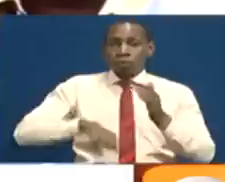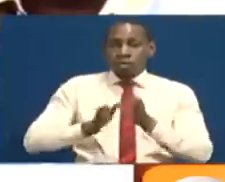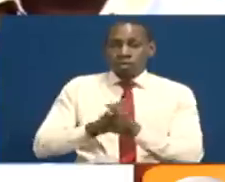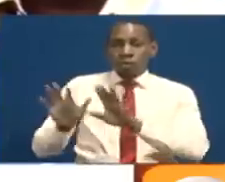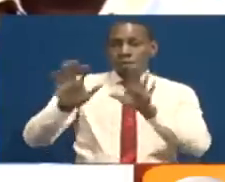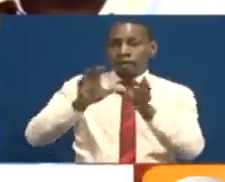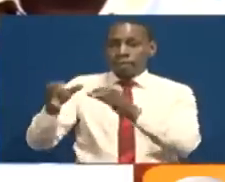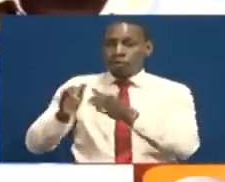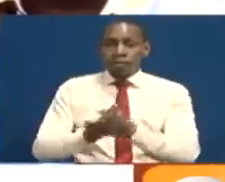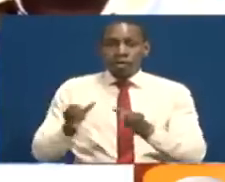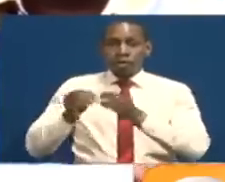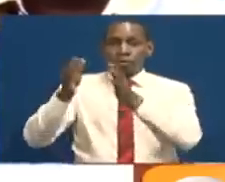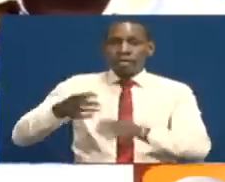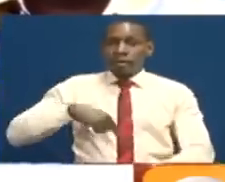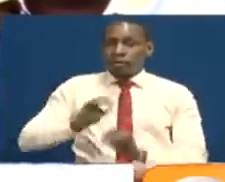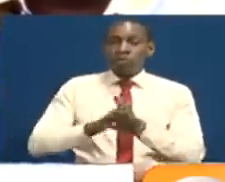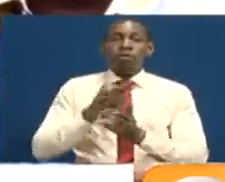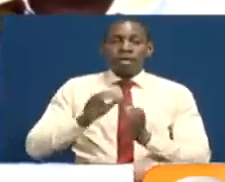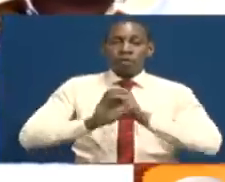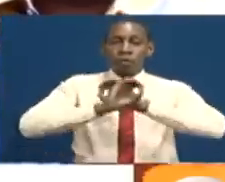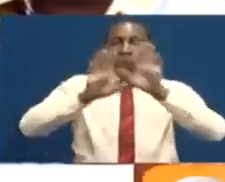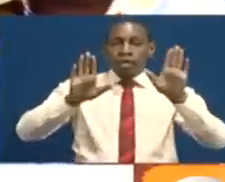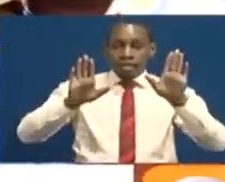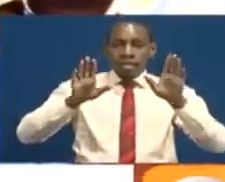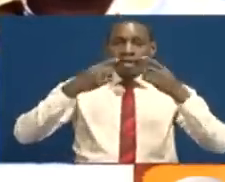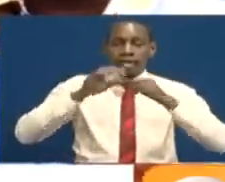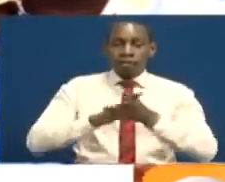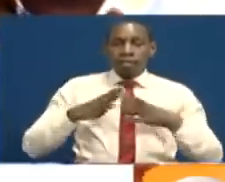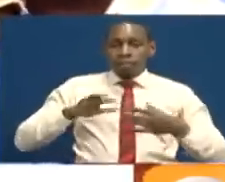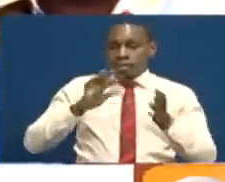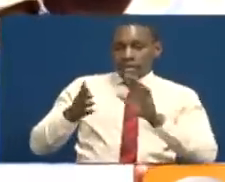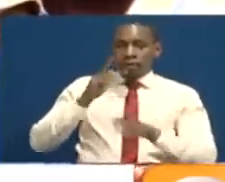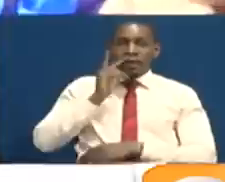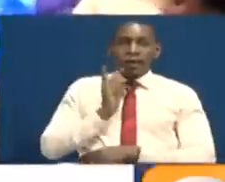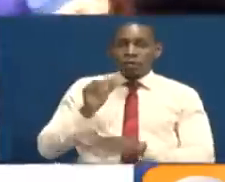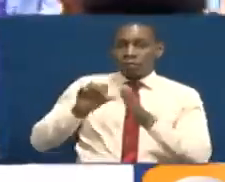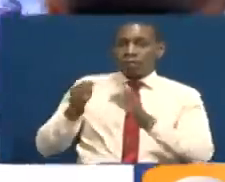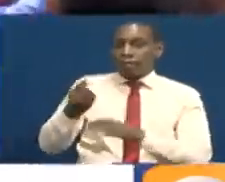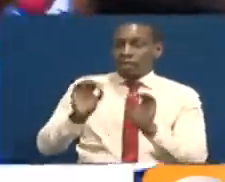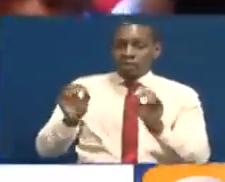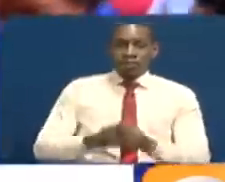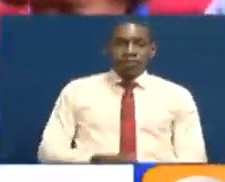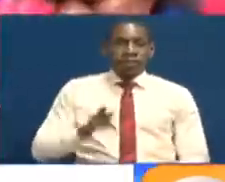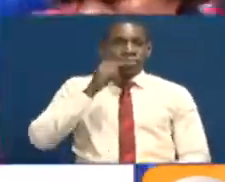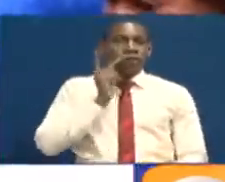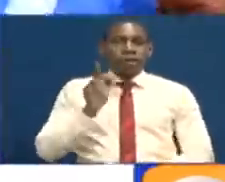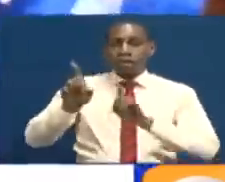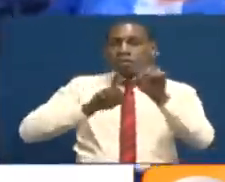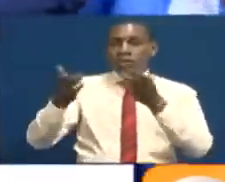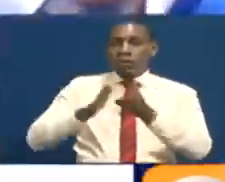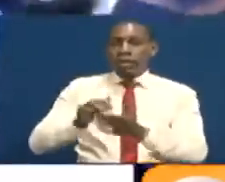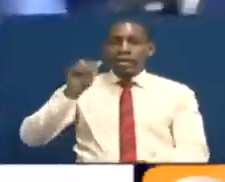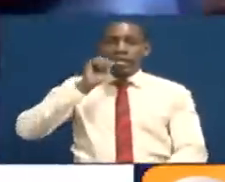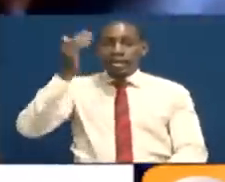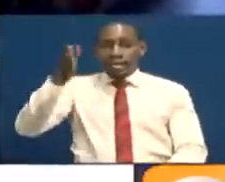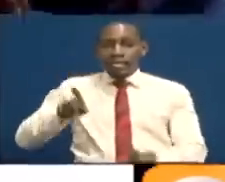Movement? Not our party leader, and I want that to be clear. Because people have made it look like it's a Kalonzo issue. It is not. Musyoka yuko ziarani